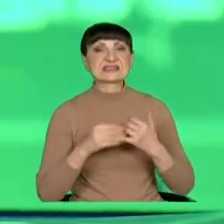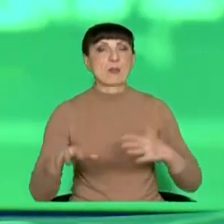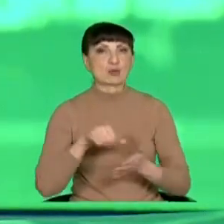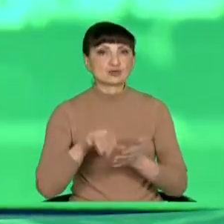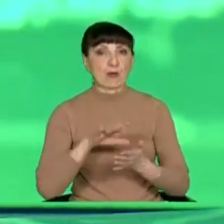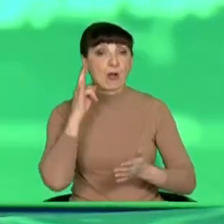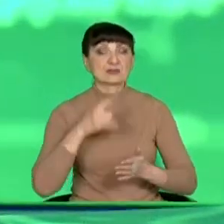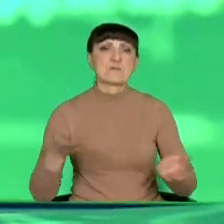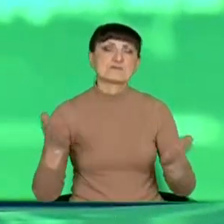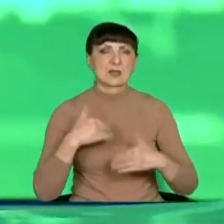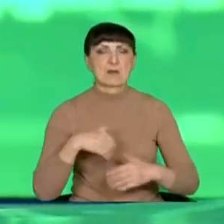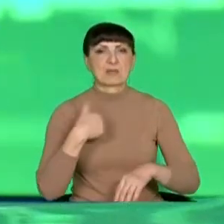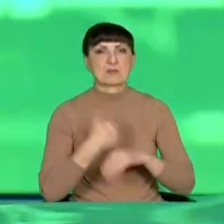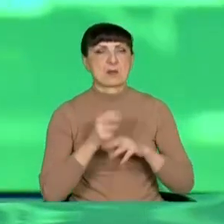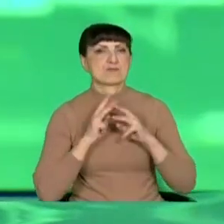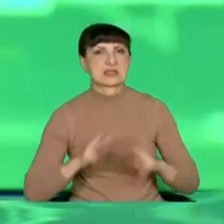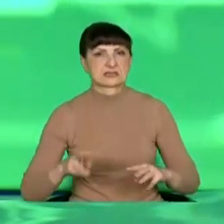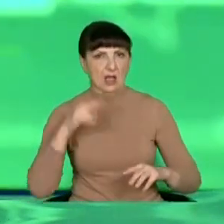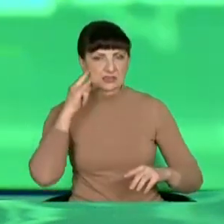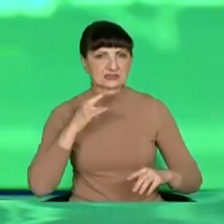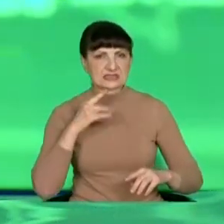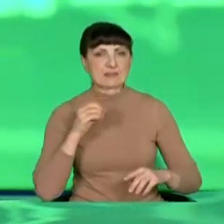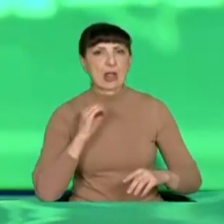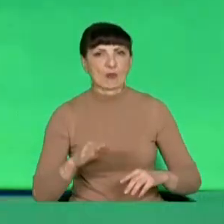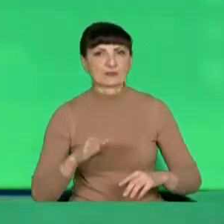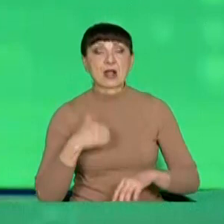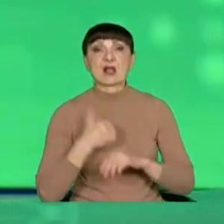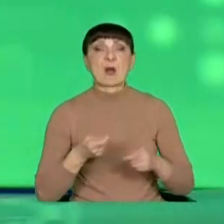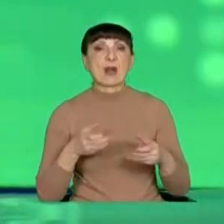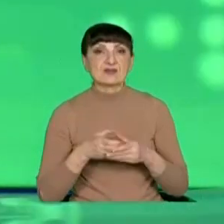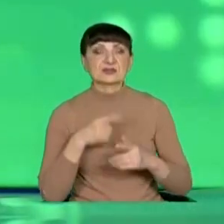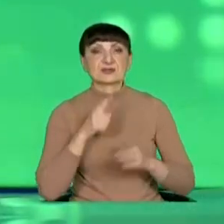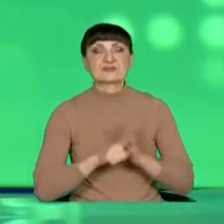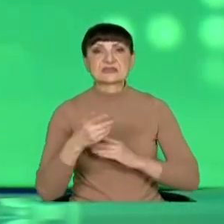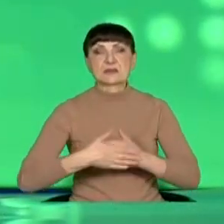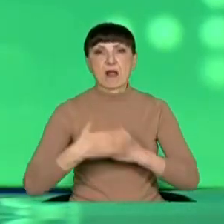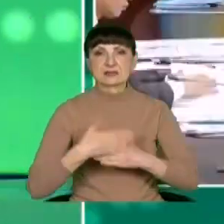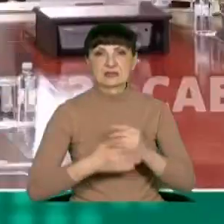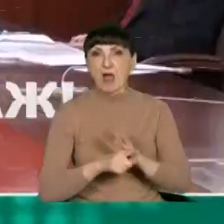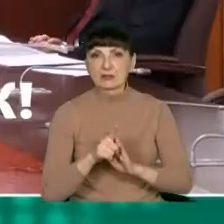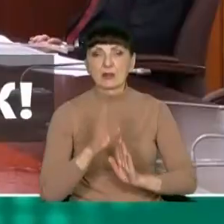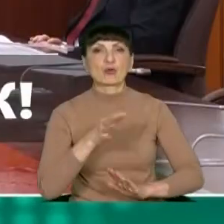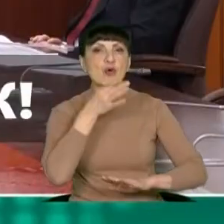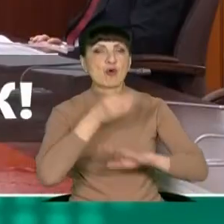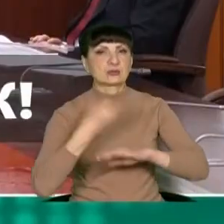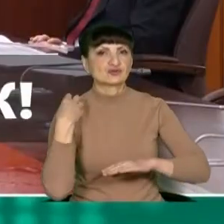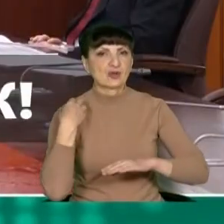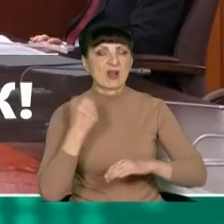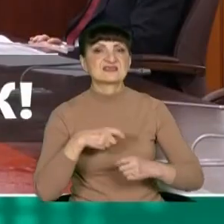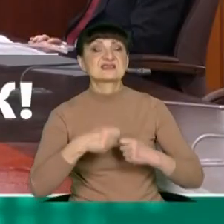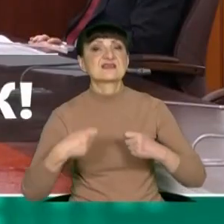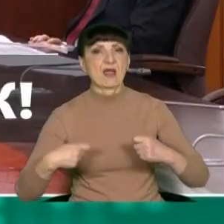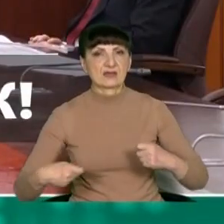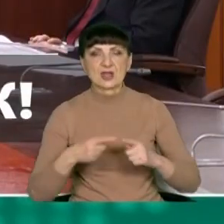казахстанцам призвал премьер-министр Алихан Смаилов. Глава правительства предложил ввести административные наказания для ответственных лиц за